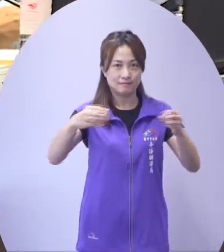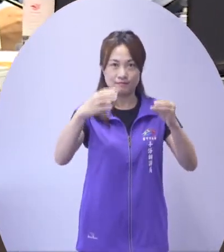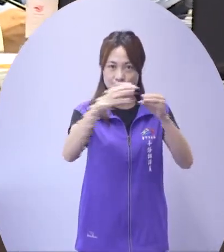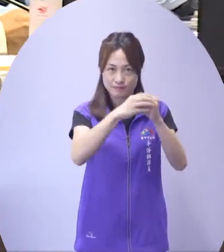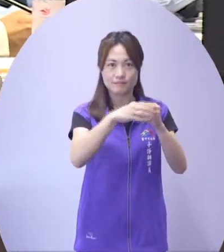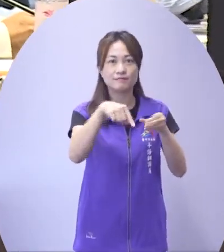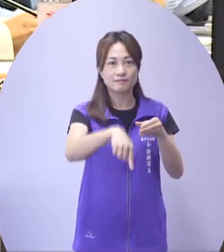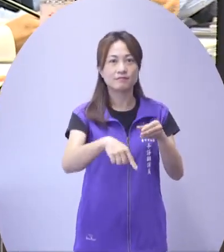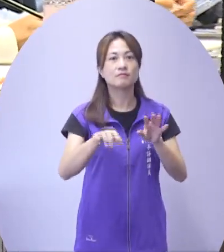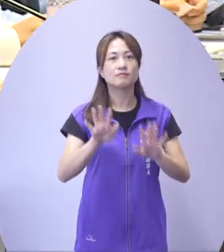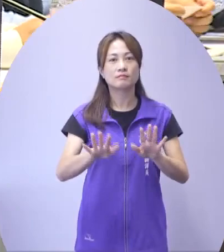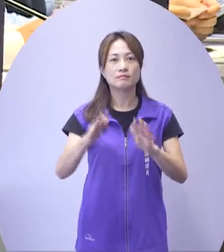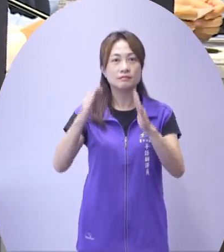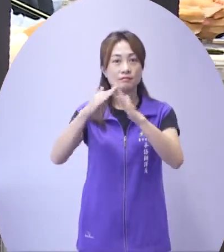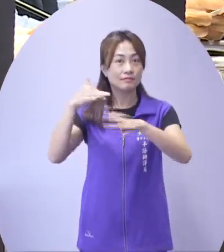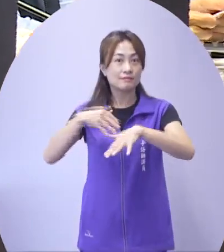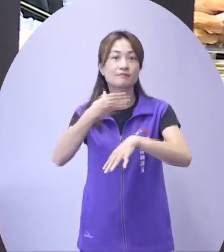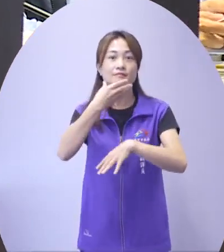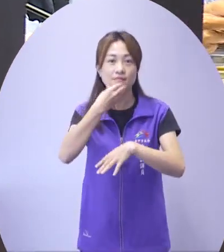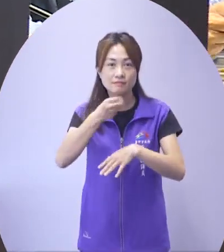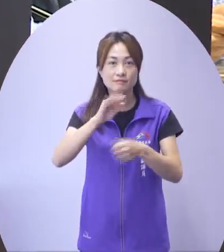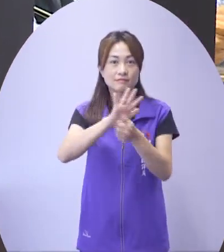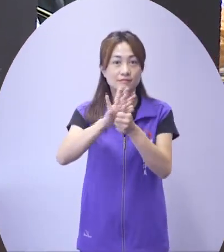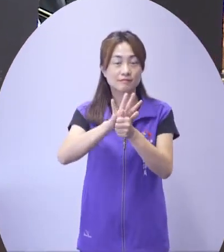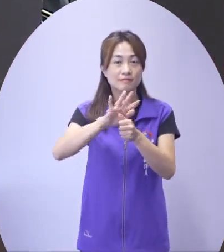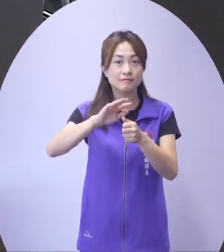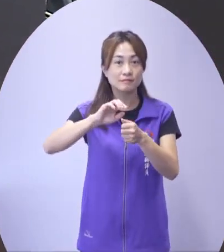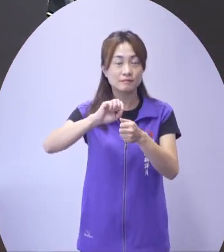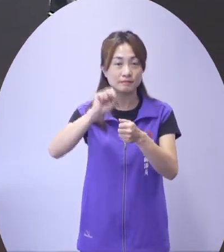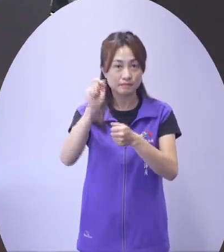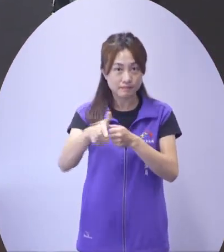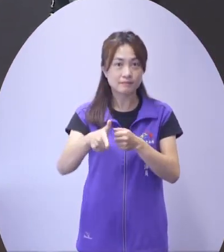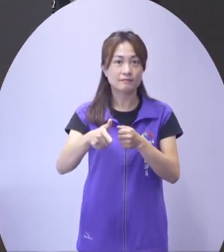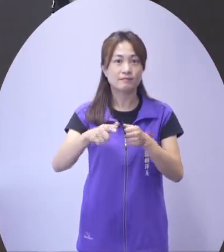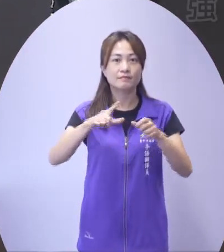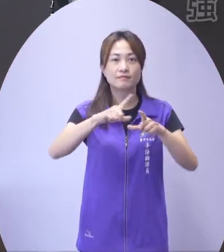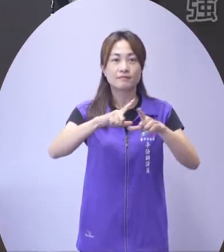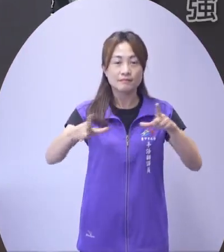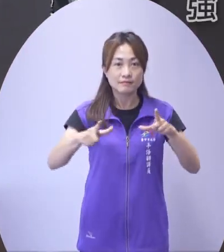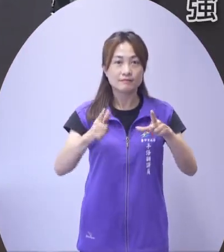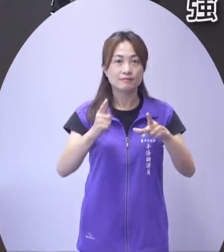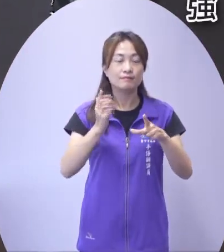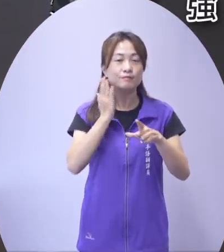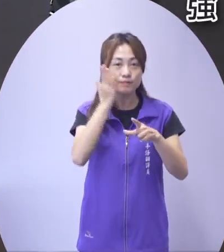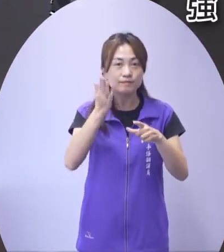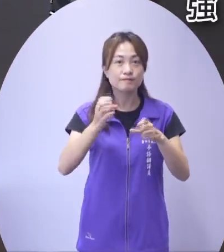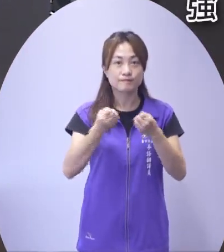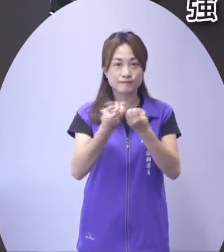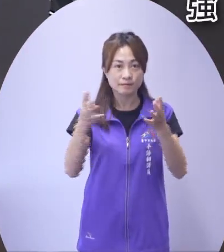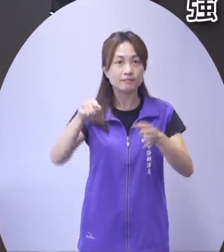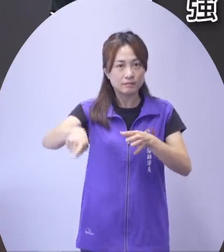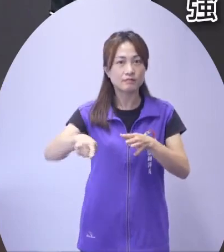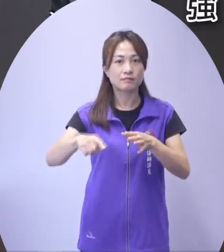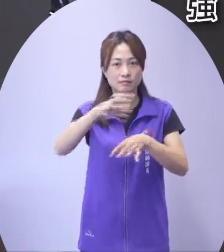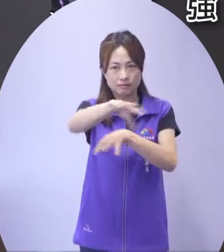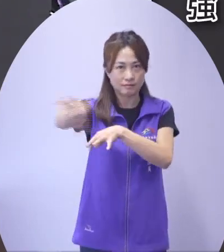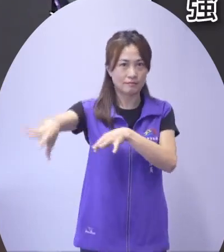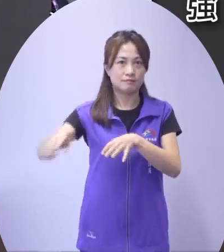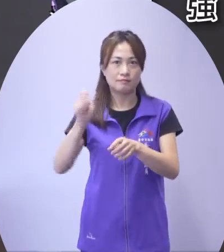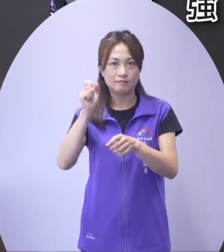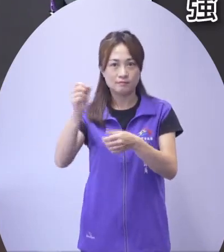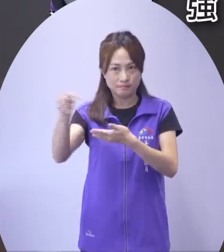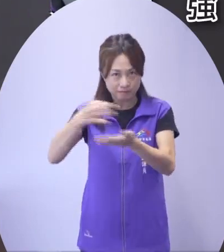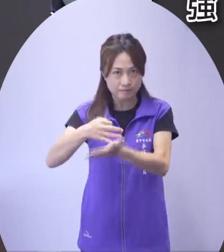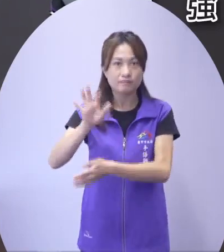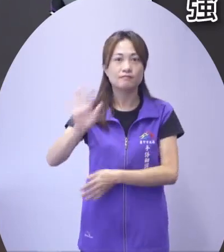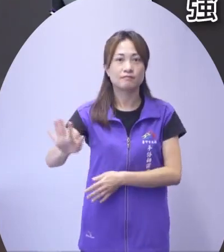经透过家乐福跟爱买还有大润发超市在销售，那目前他们订购的金额